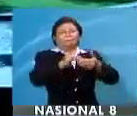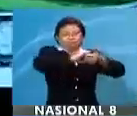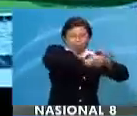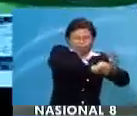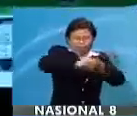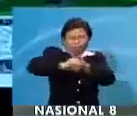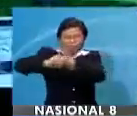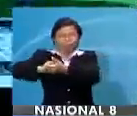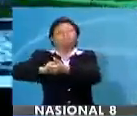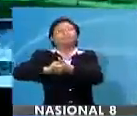antara masyarakat